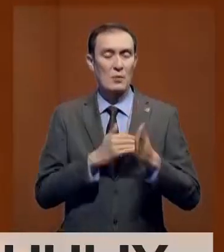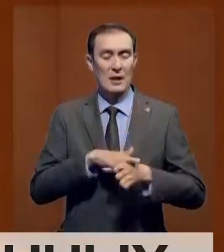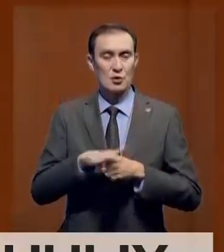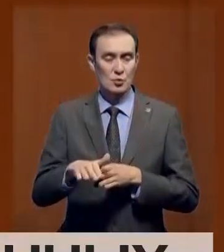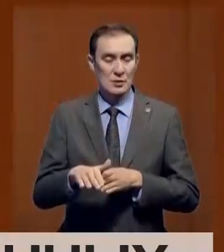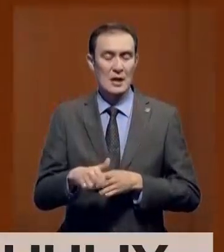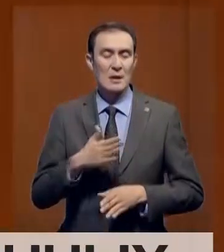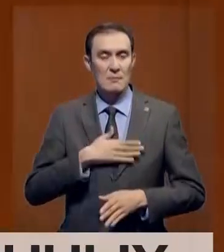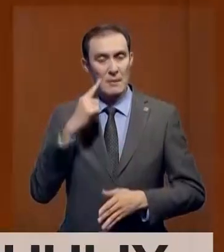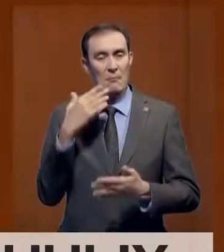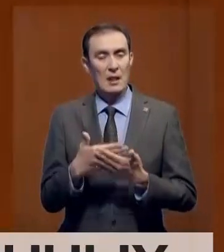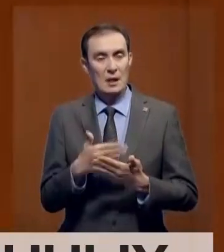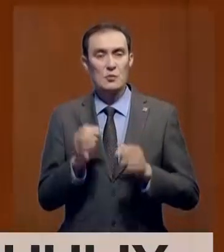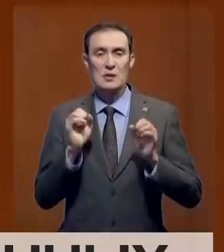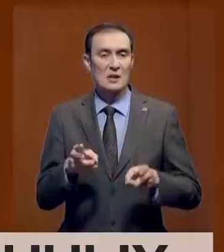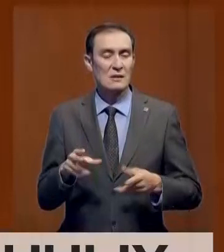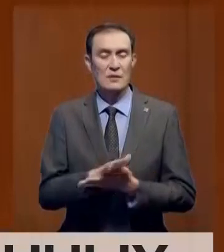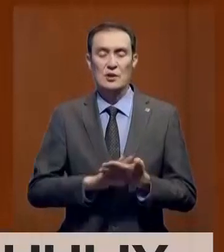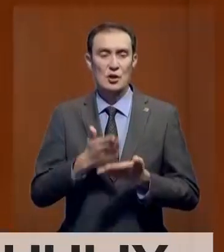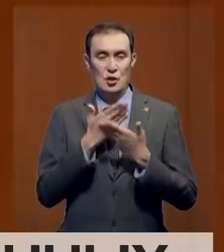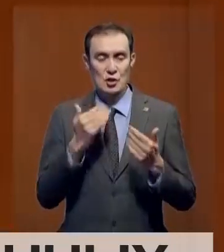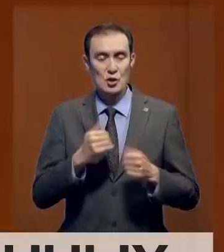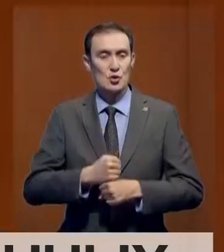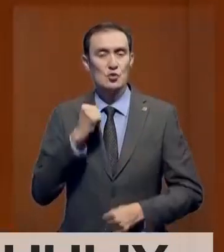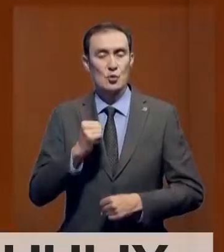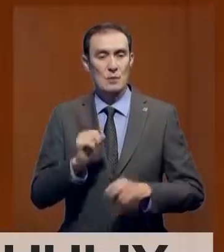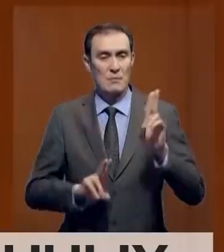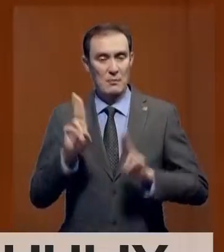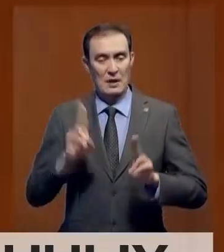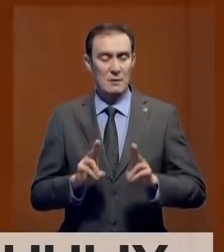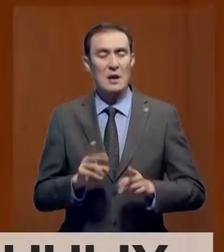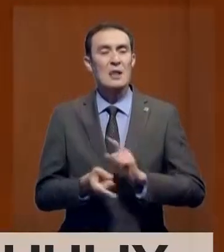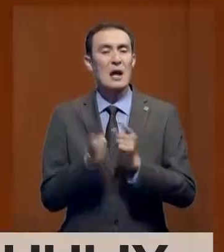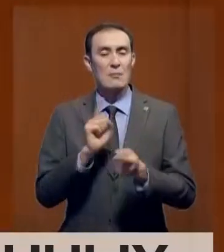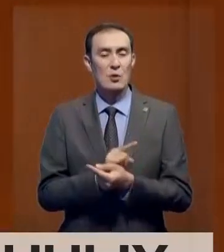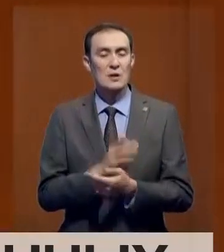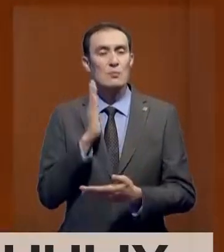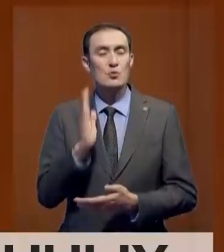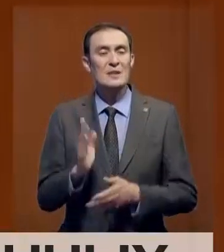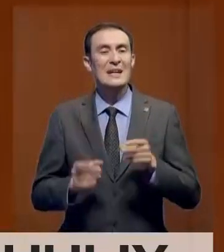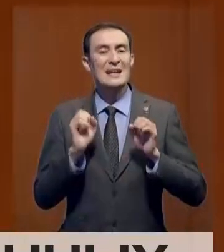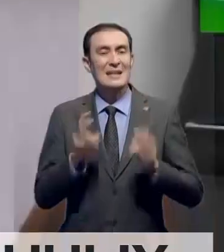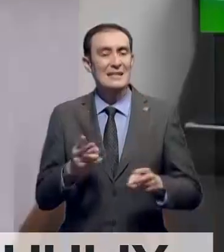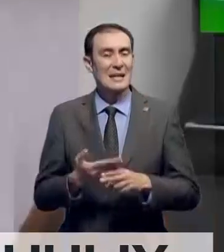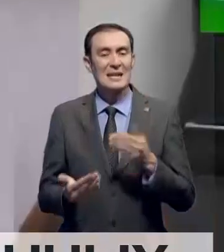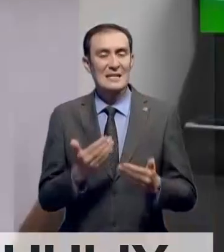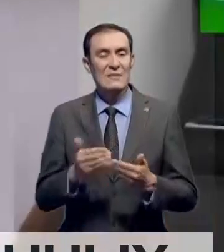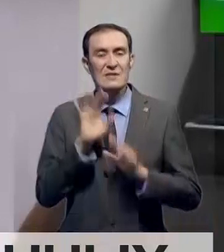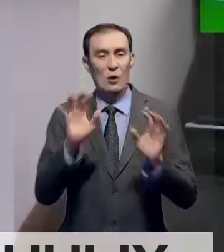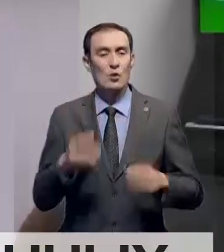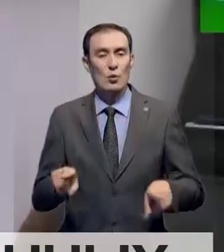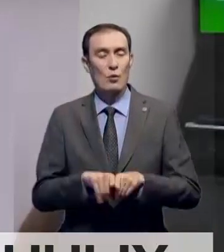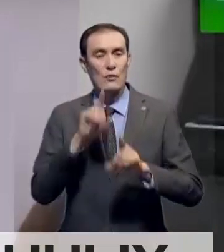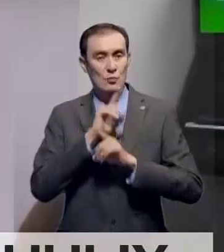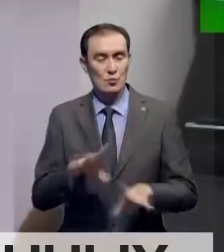реализуется в пилоте. Мы полагаем, что рисков здесь никаких нет, все строго регламентировано. Наоборот, риски есть, если мы в законе это не учтем. Под запретом